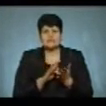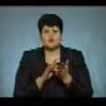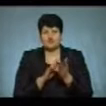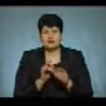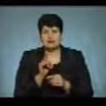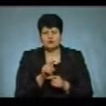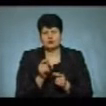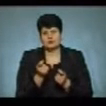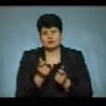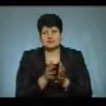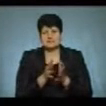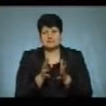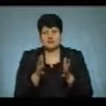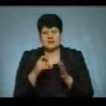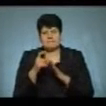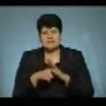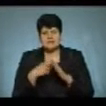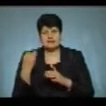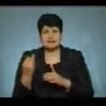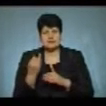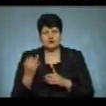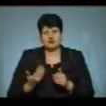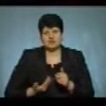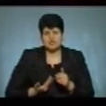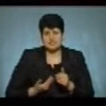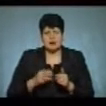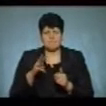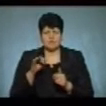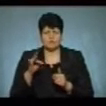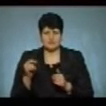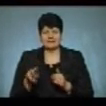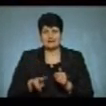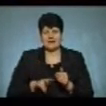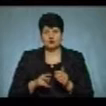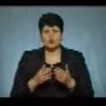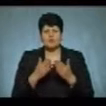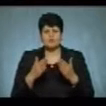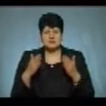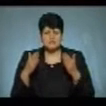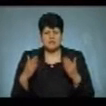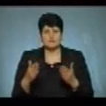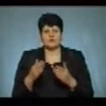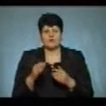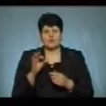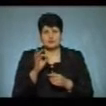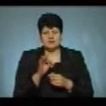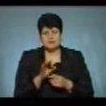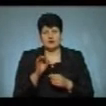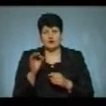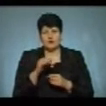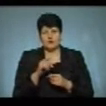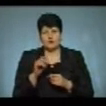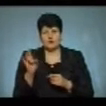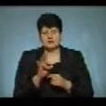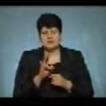того, щоб трошки більше запізнати історію життя митрополита. Директор музею митрополита Андрея Шептицького, отець Севастіан Дмитрук,